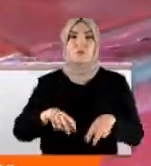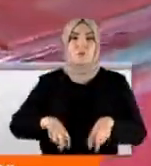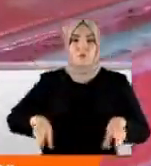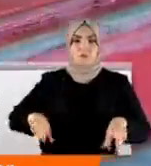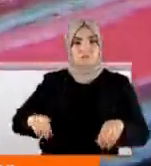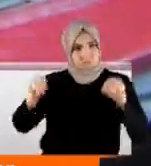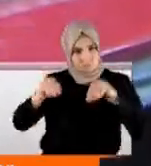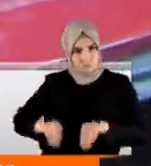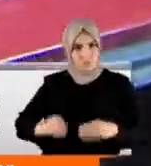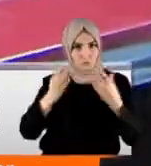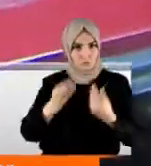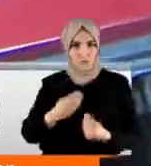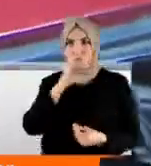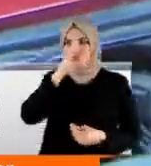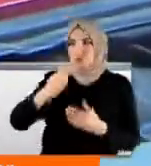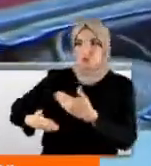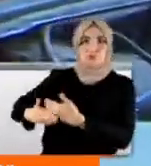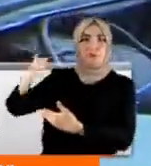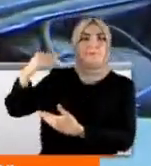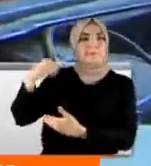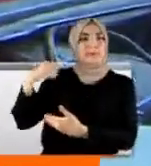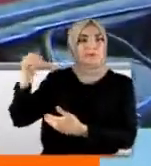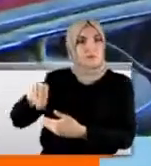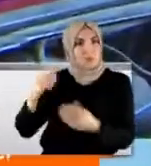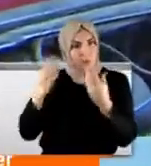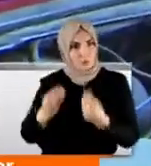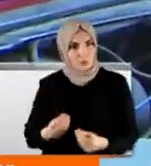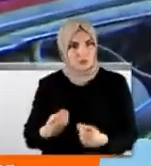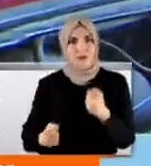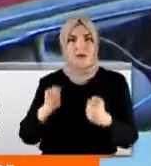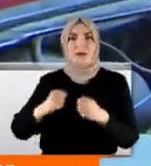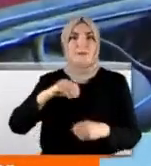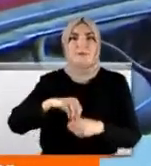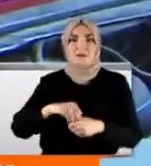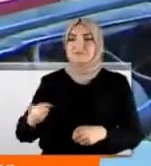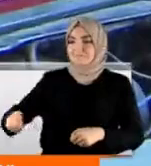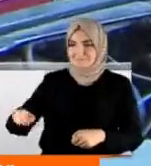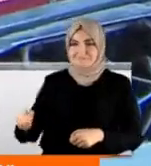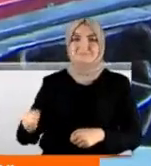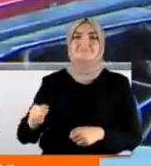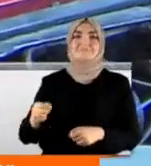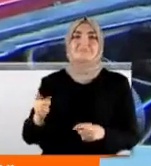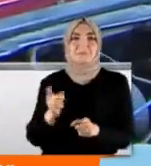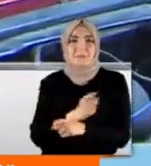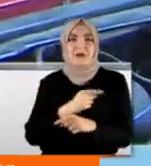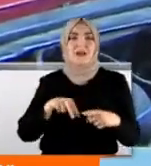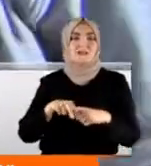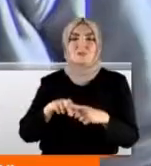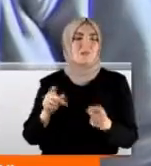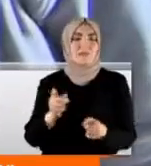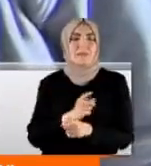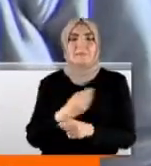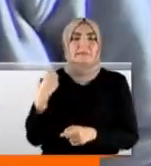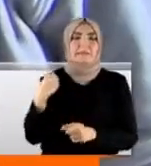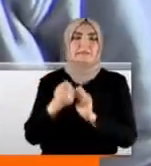ve camlar yenilenecek ve araçtaki tüm aksesuarlar değişecek ve sonrasında bu araç asfaltla buluşacak.